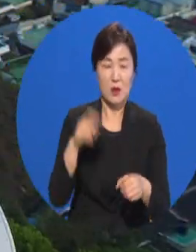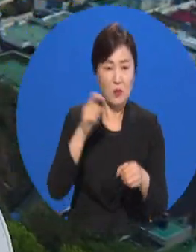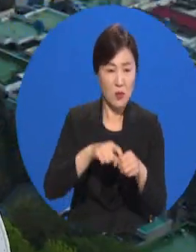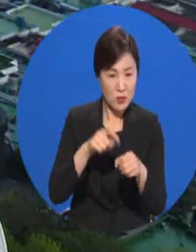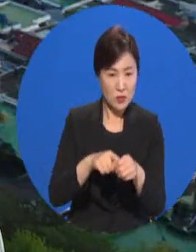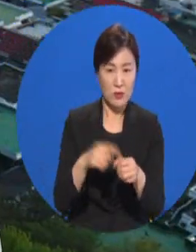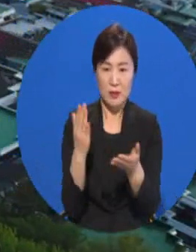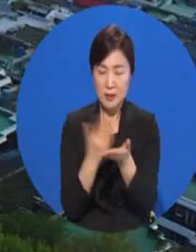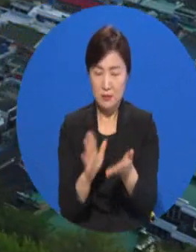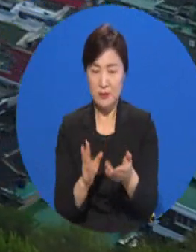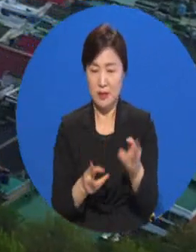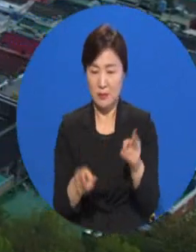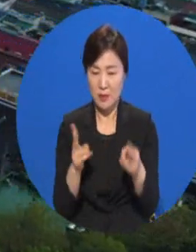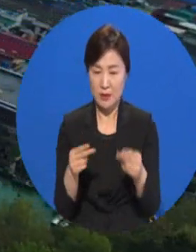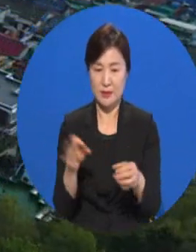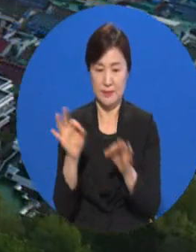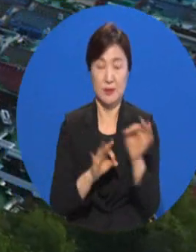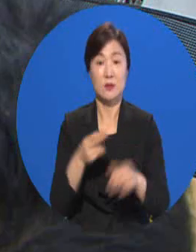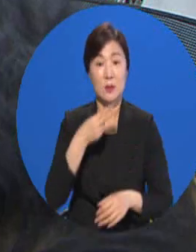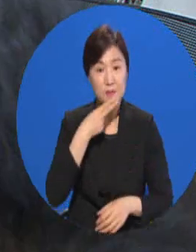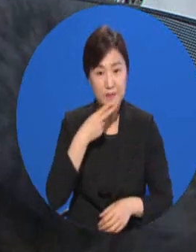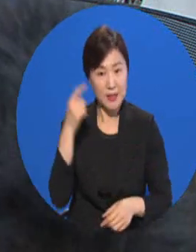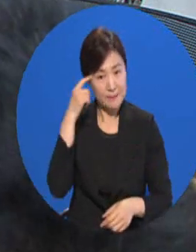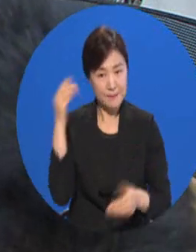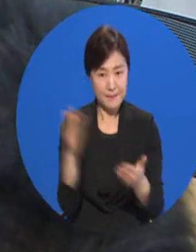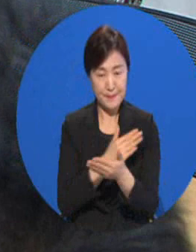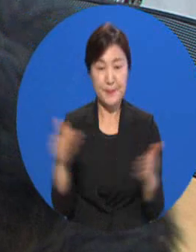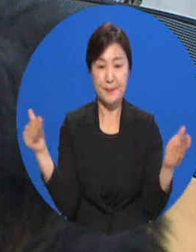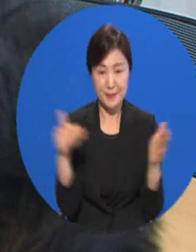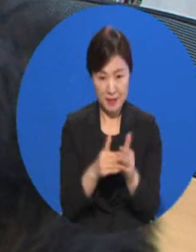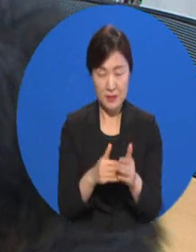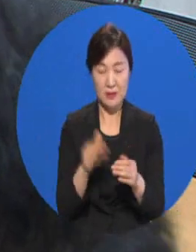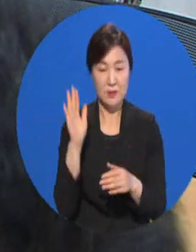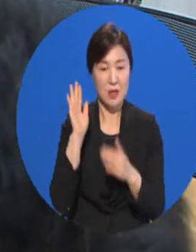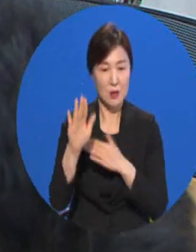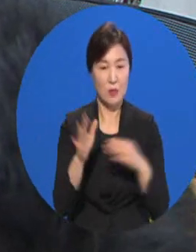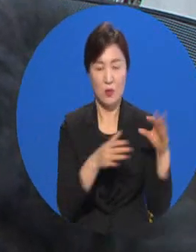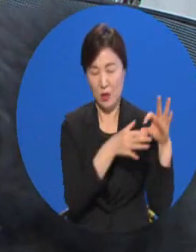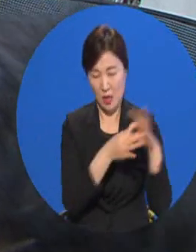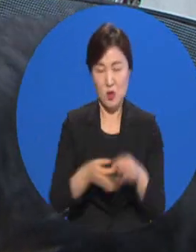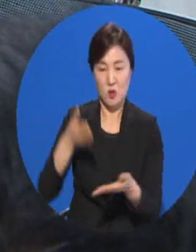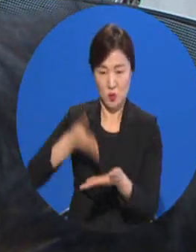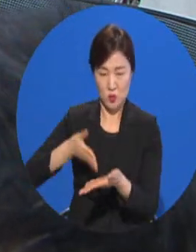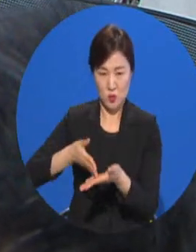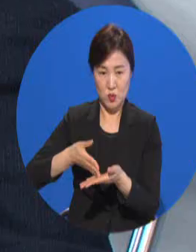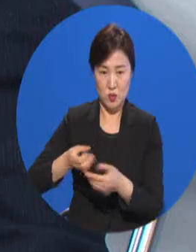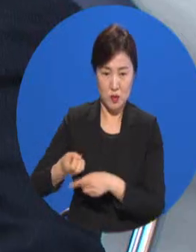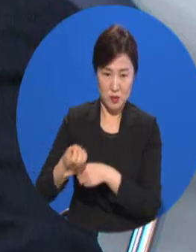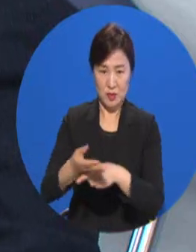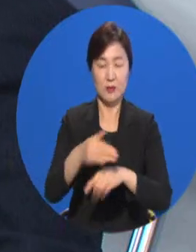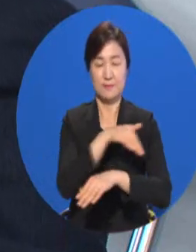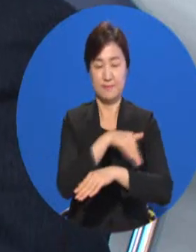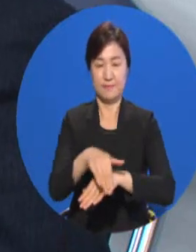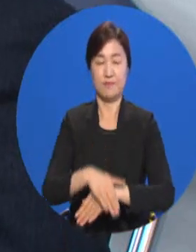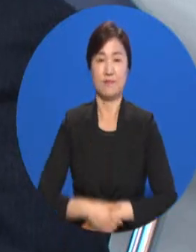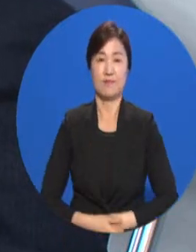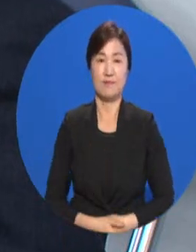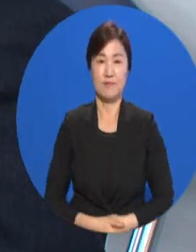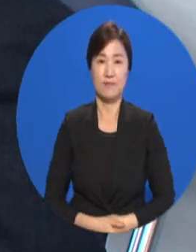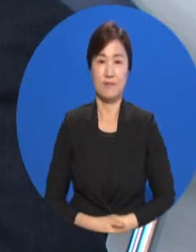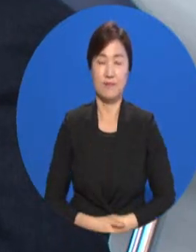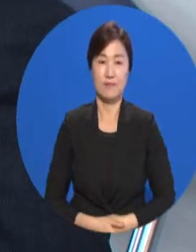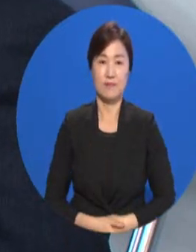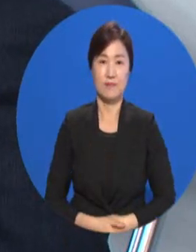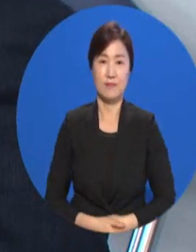왜곡이나 편집 오류가 없다고 보고 해당 사안과 관련한 후속 취재와 보도를 지속해 나갈 계획입니다.